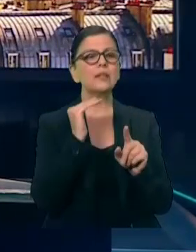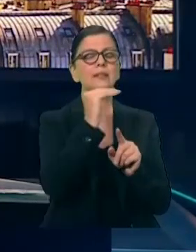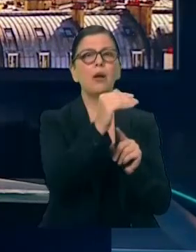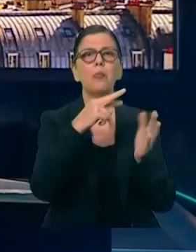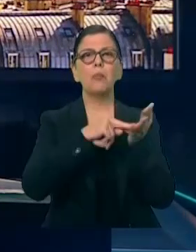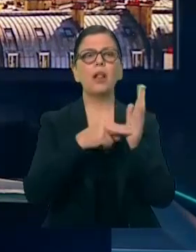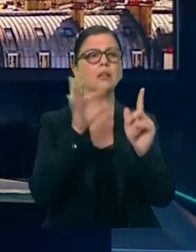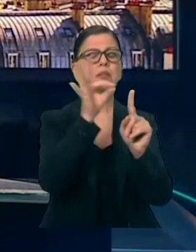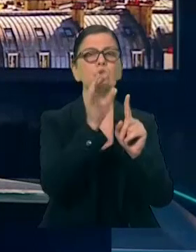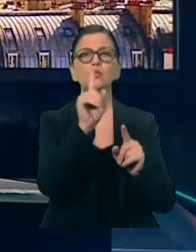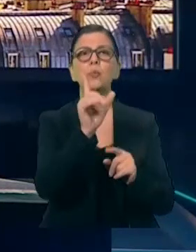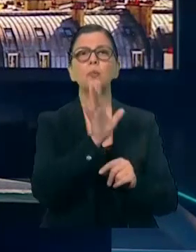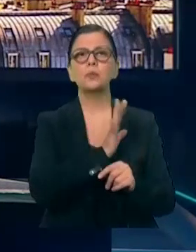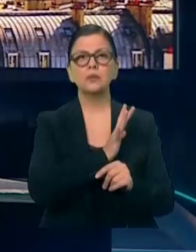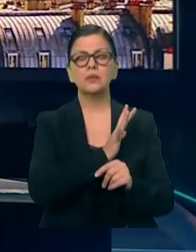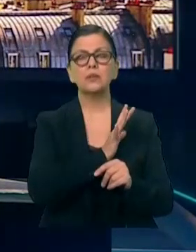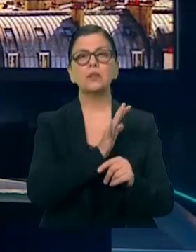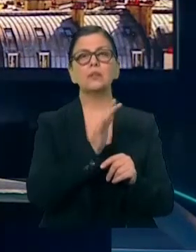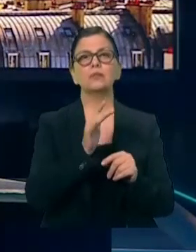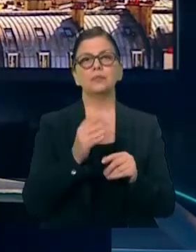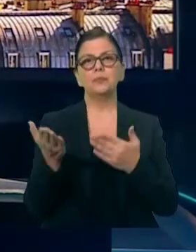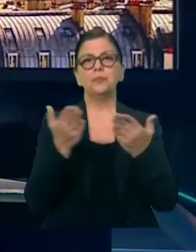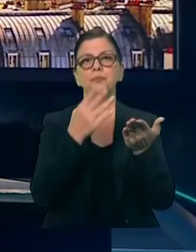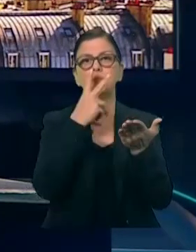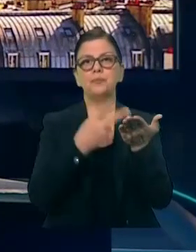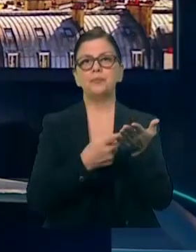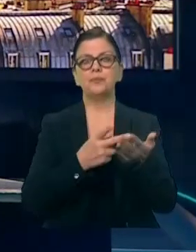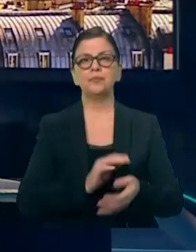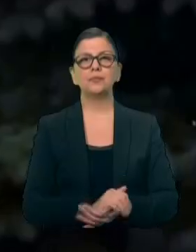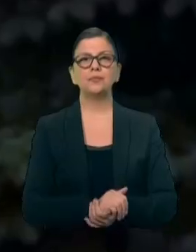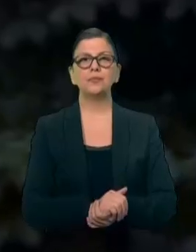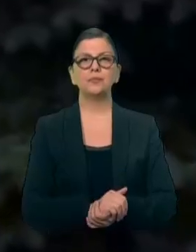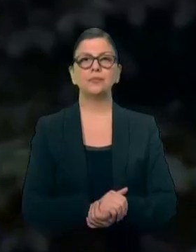nə idi? Sujetdə təhlil etməyə çalışmışıq, izləyək.